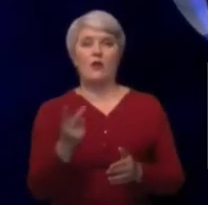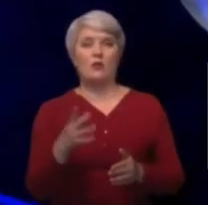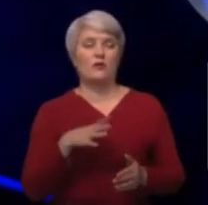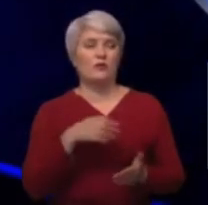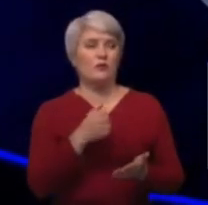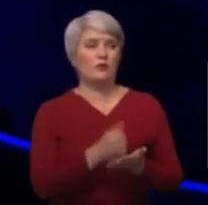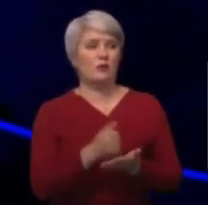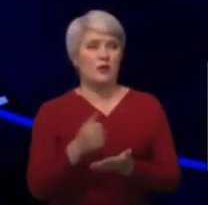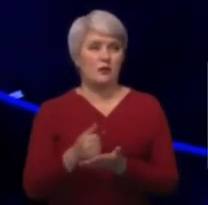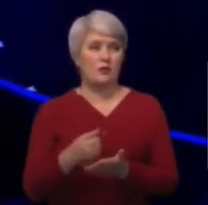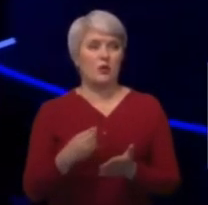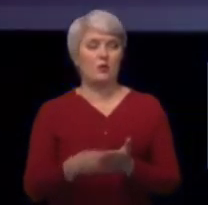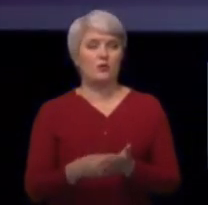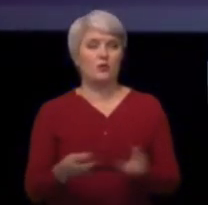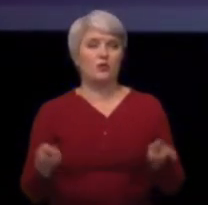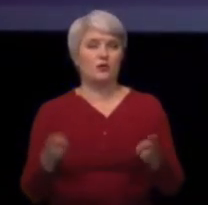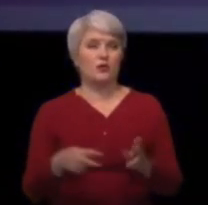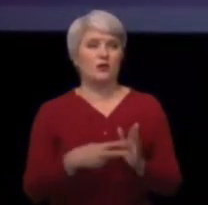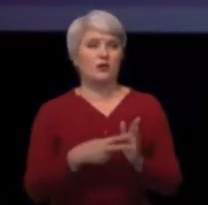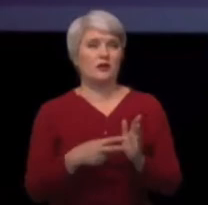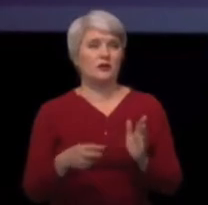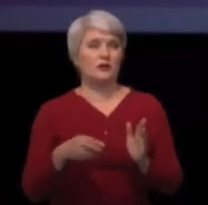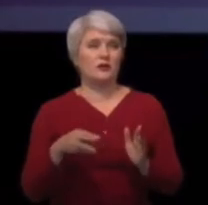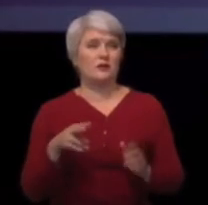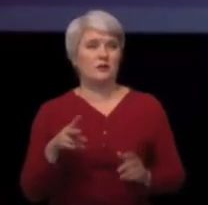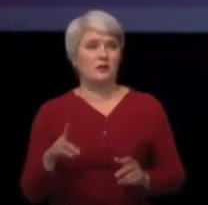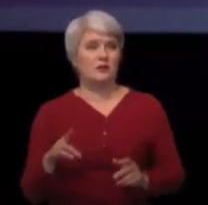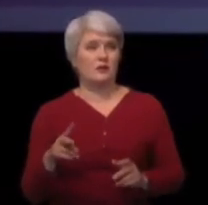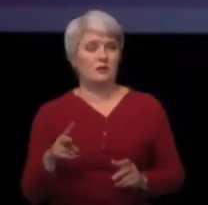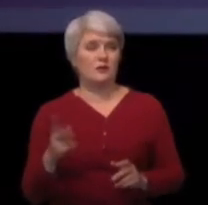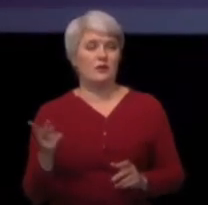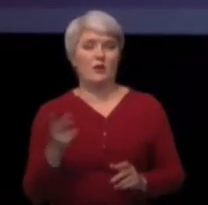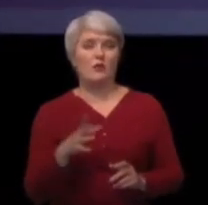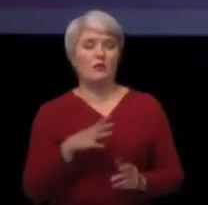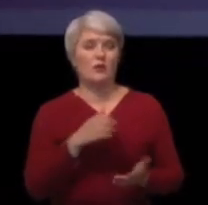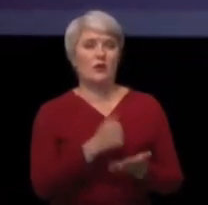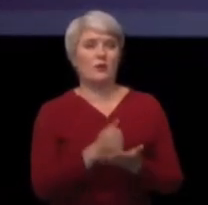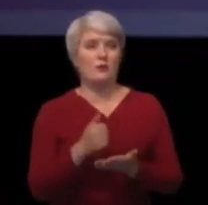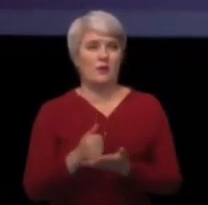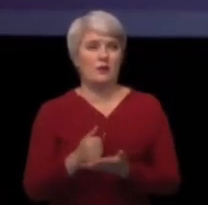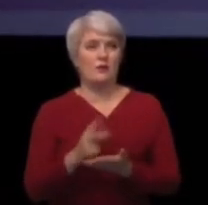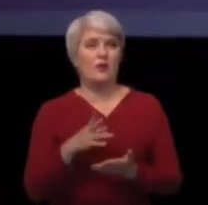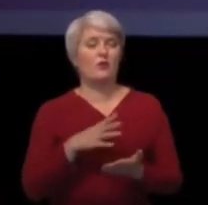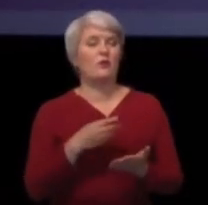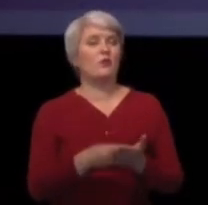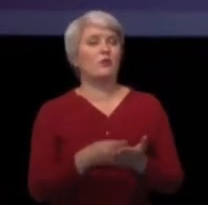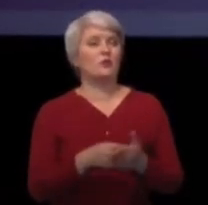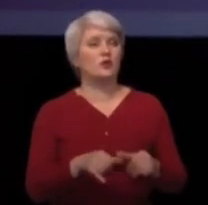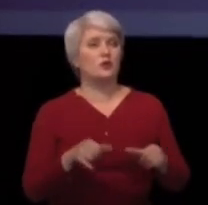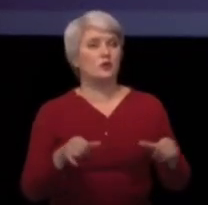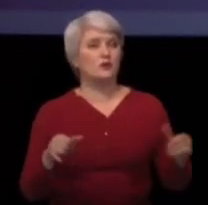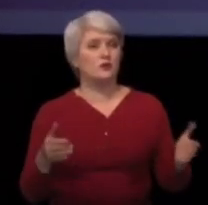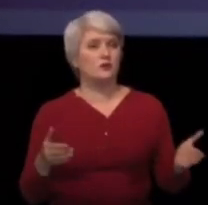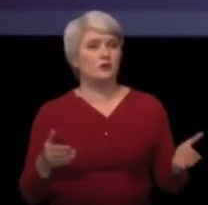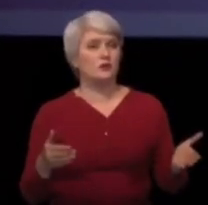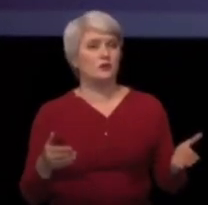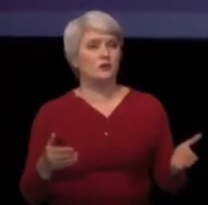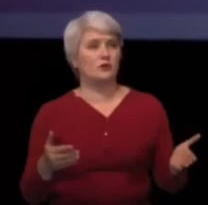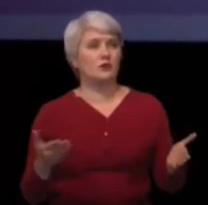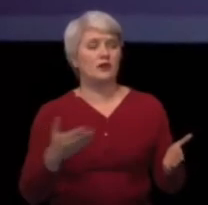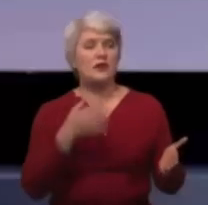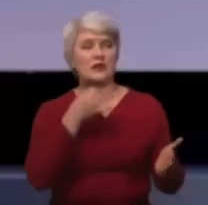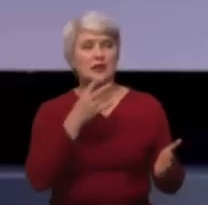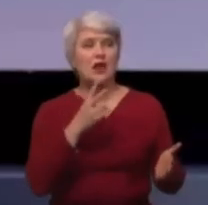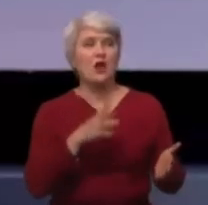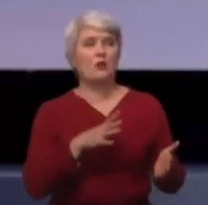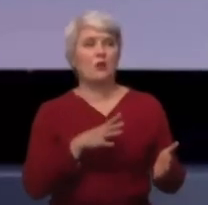мерами, бюджет залишається 700 ще мільйонів. Є. Так, ну ви обидва були мерами. У вас який був бюджет розвитку? Ну, якщо сказати,